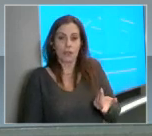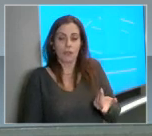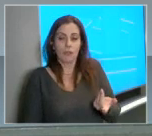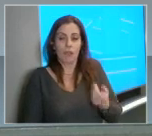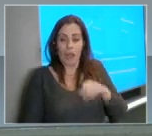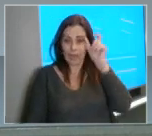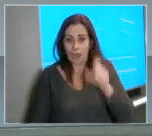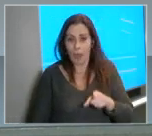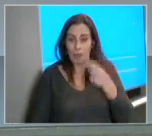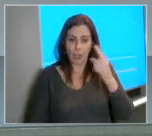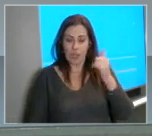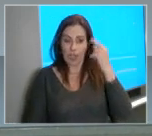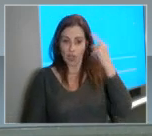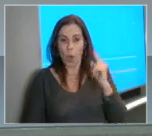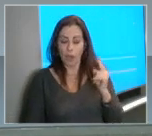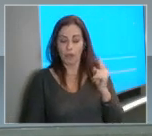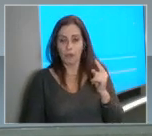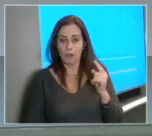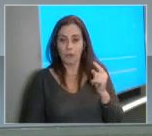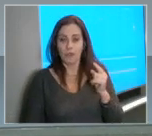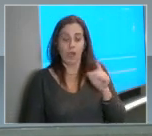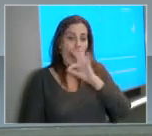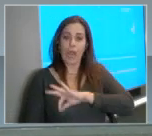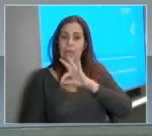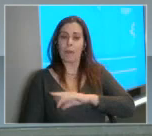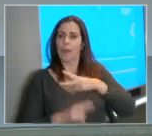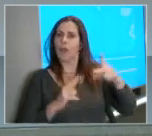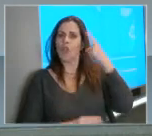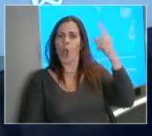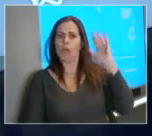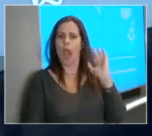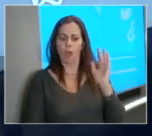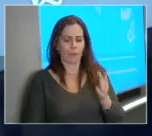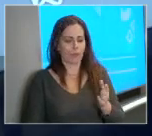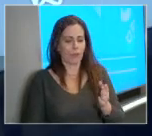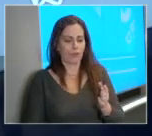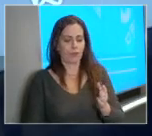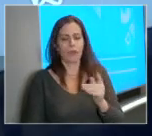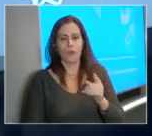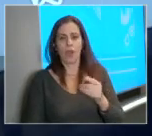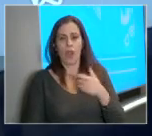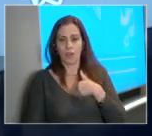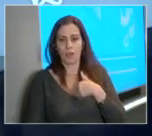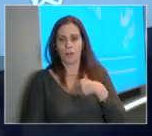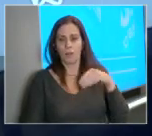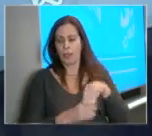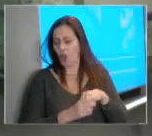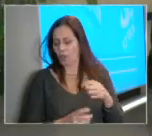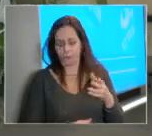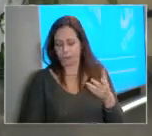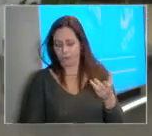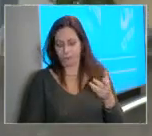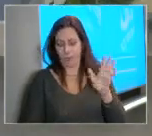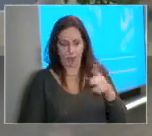בא בן אדם אחד שכן יודע, שקוראים לו אביגדור ליברמן, והוא מכניס אותנו לתוך חבילה,